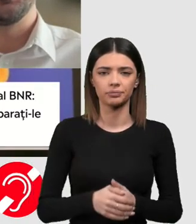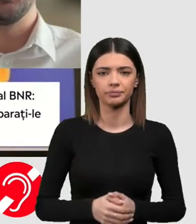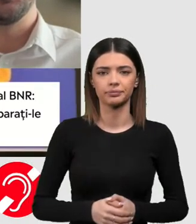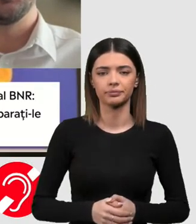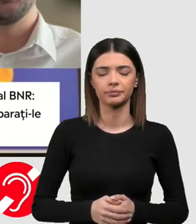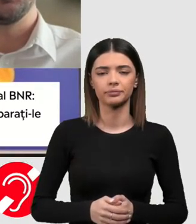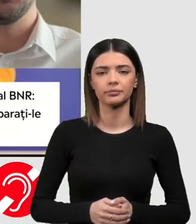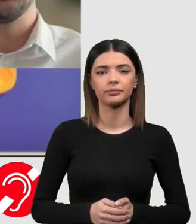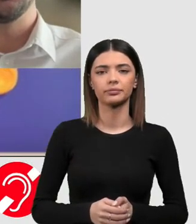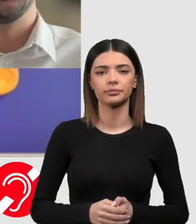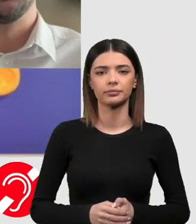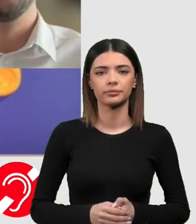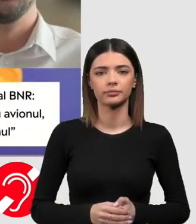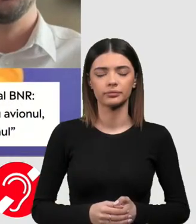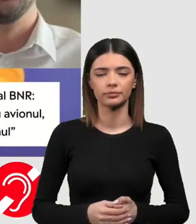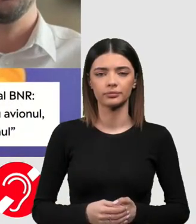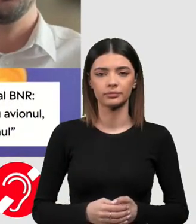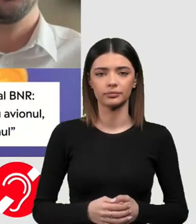Mulțumesc, Răzvan, pentru intervenție.